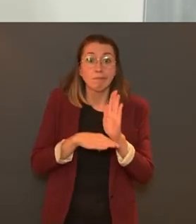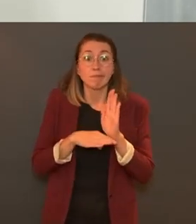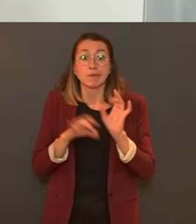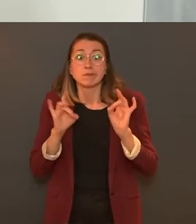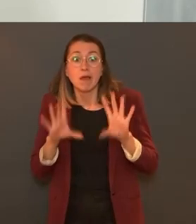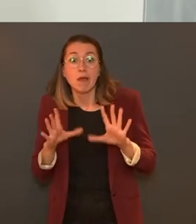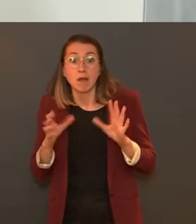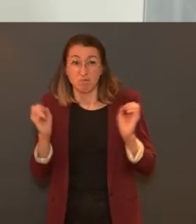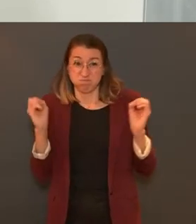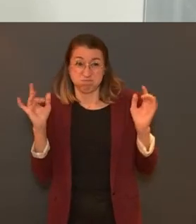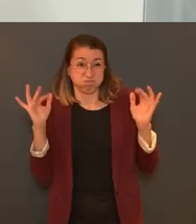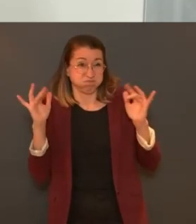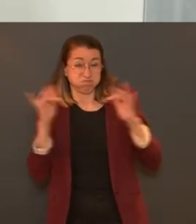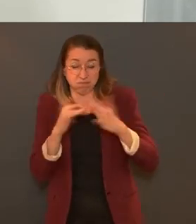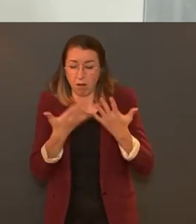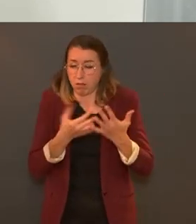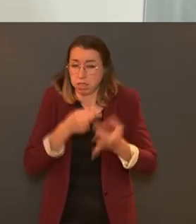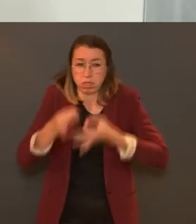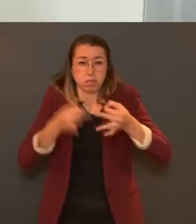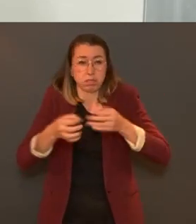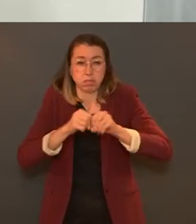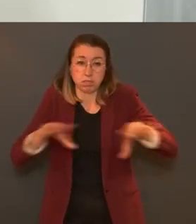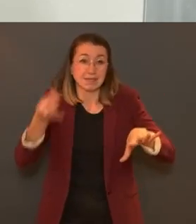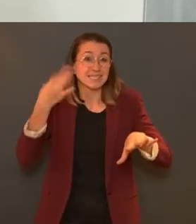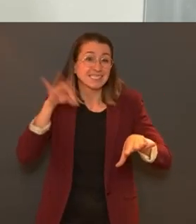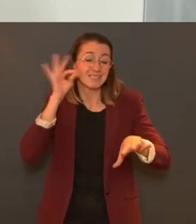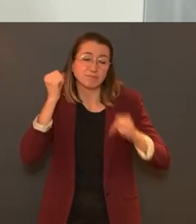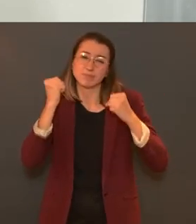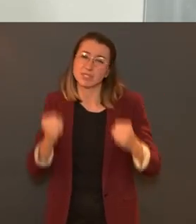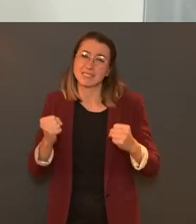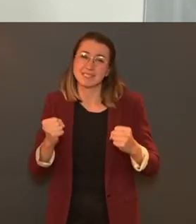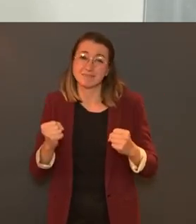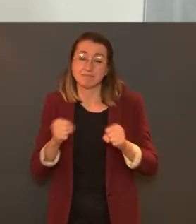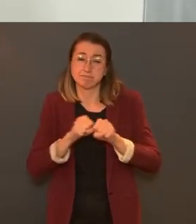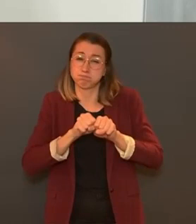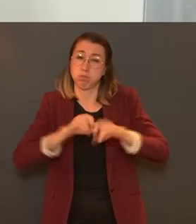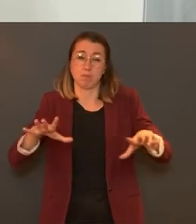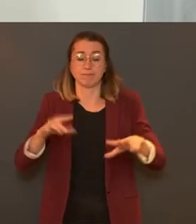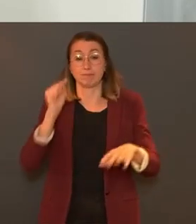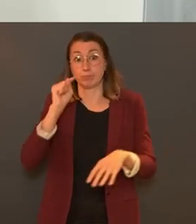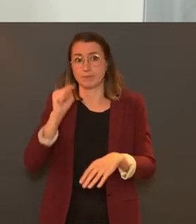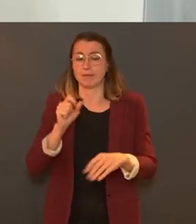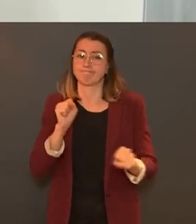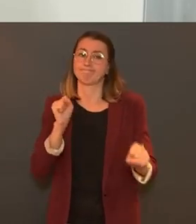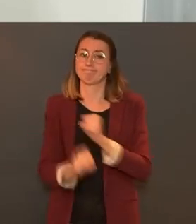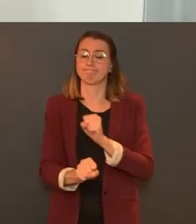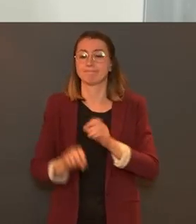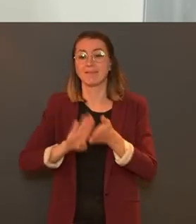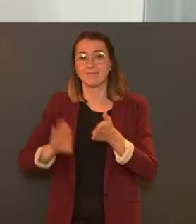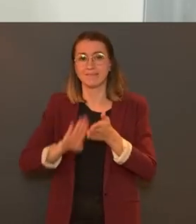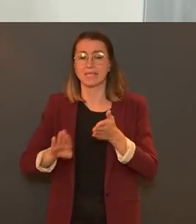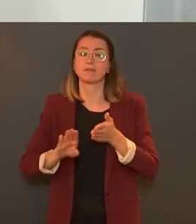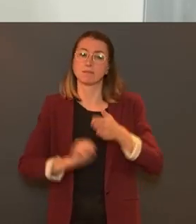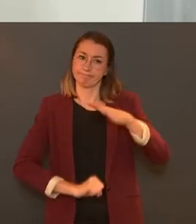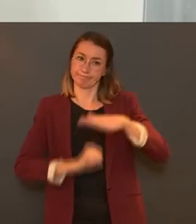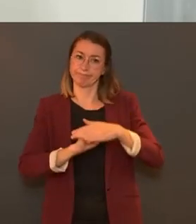grand qu'il y ait des événements de supercontagion. Et c'est pour ça que l'on reste avec cette règle qui n'a pas